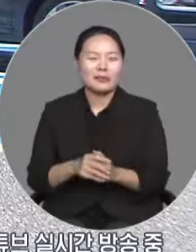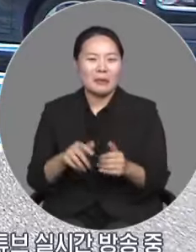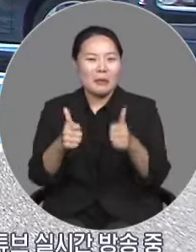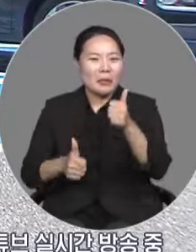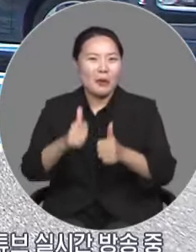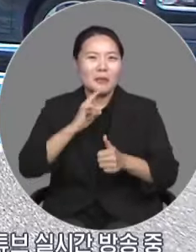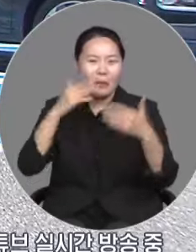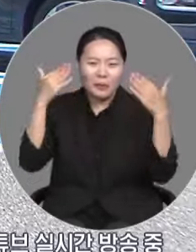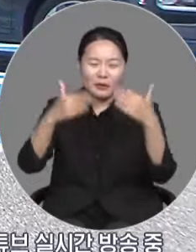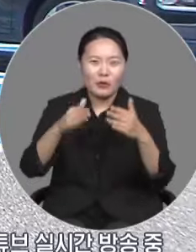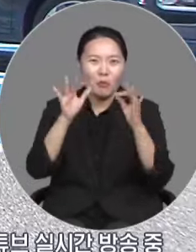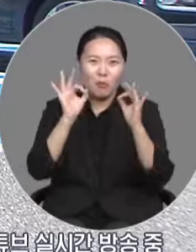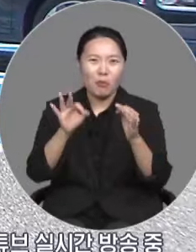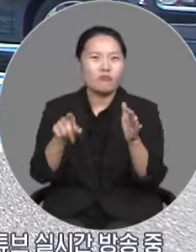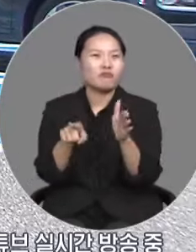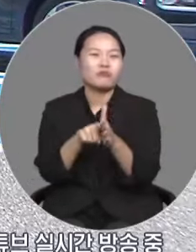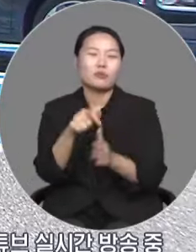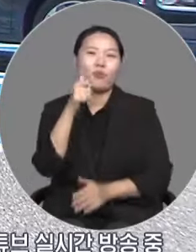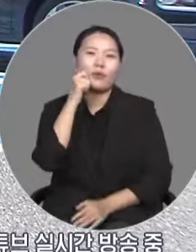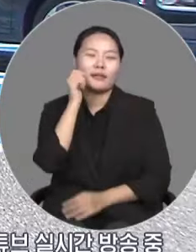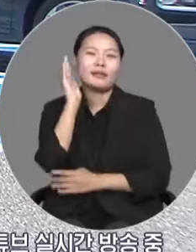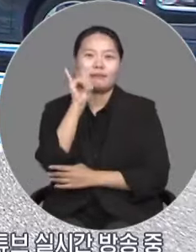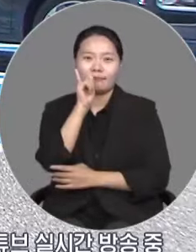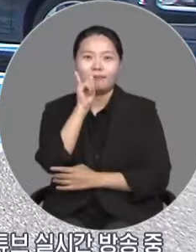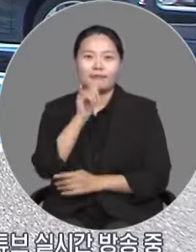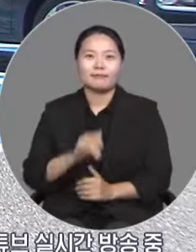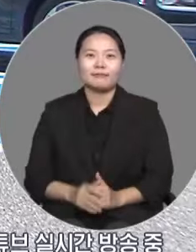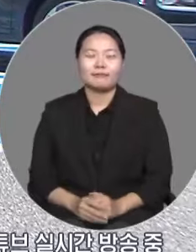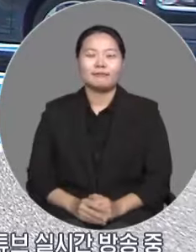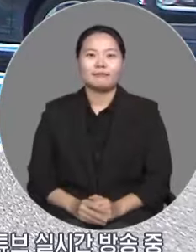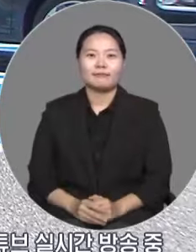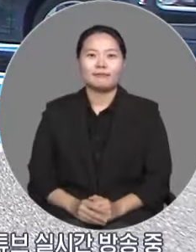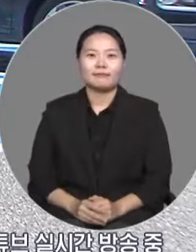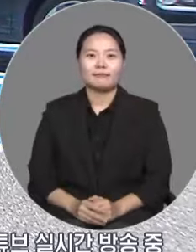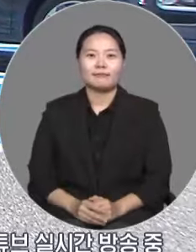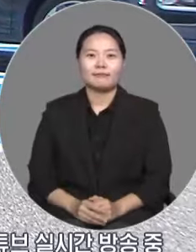자초하고 있다는 지적이 쏟아지고 있습니다. UBC 뉴스 성기원입니다.